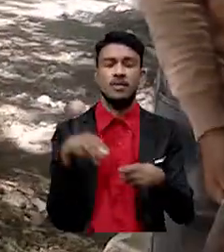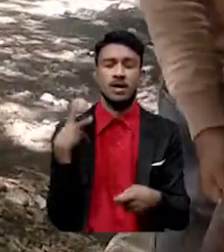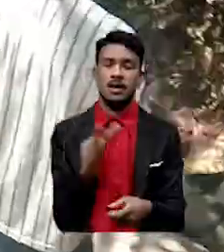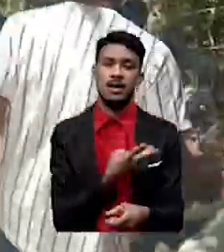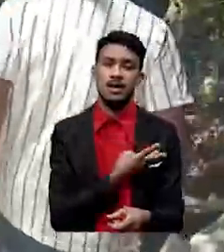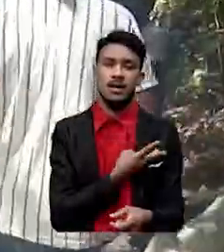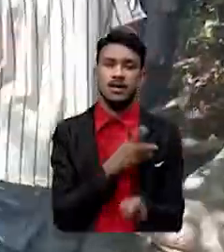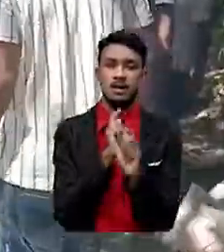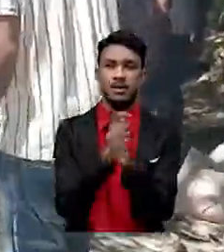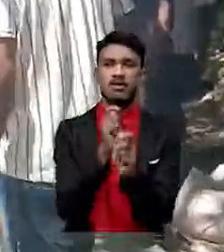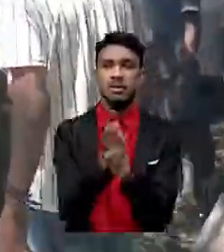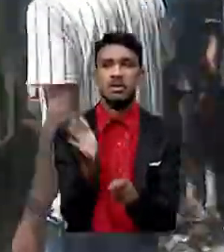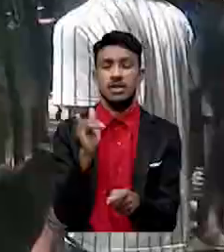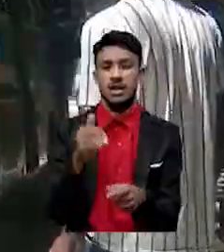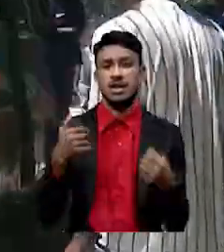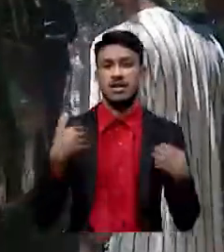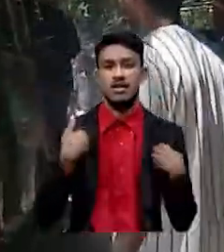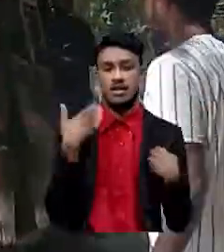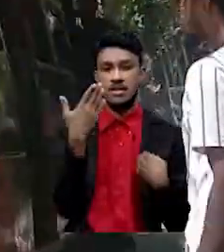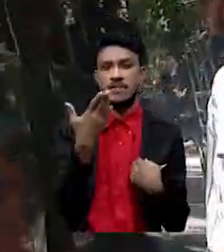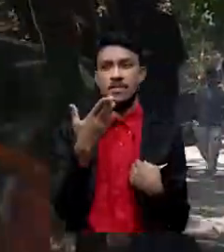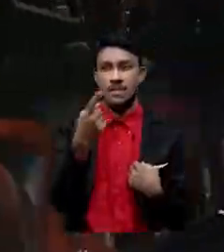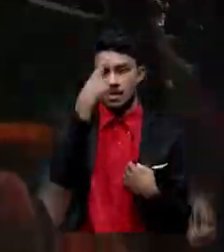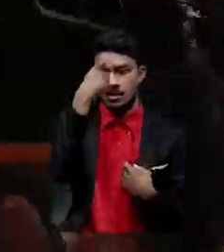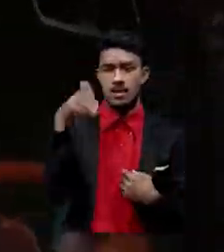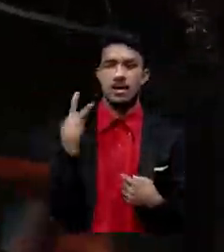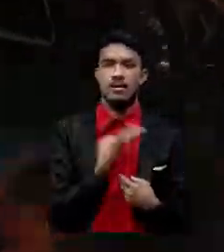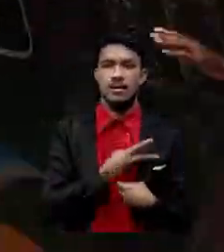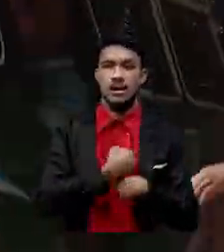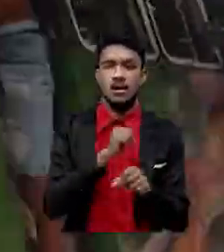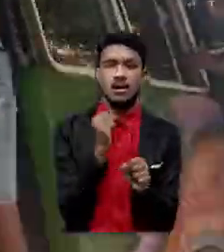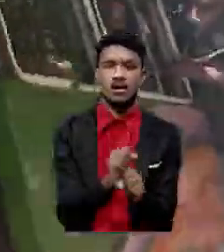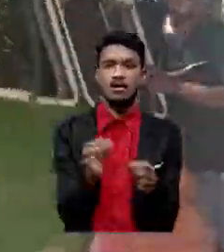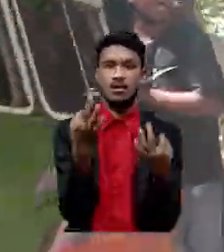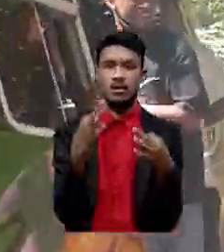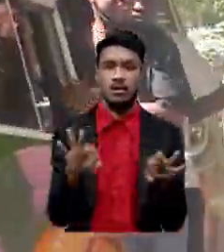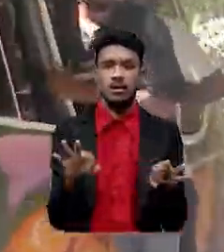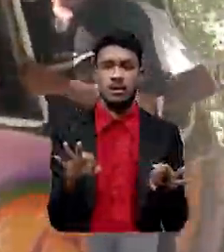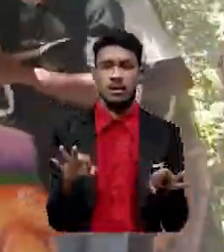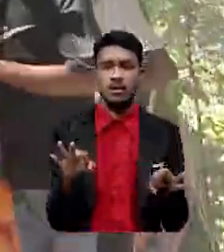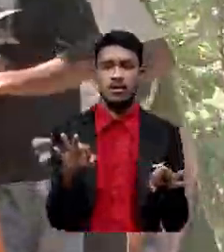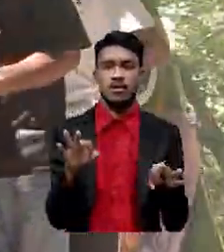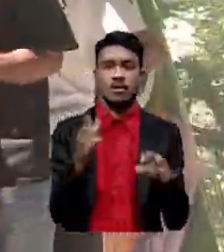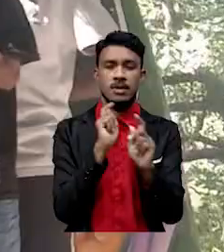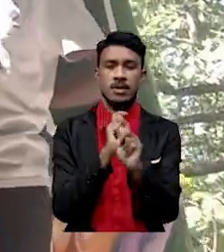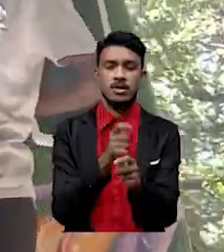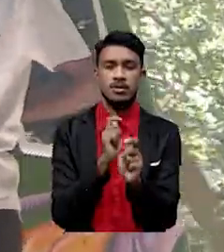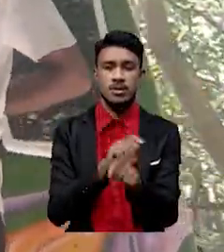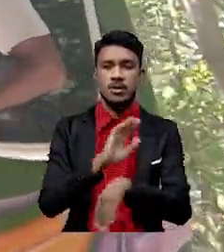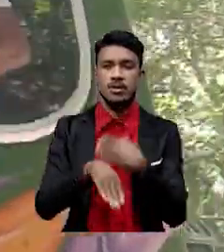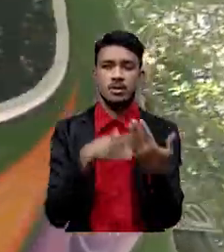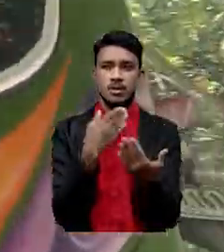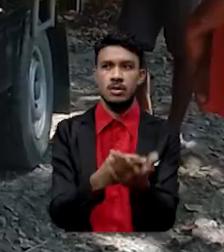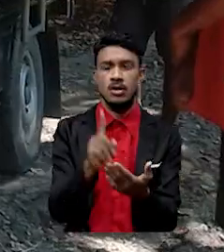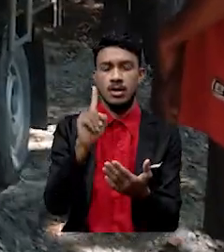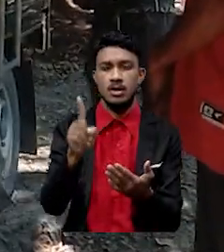sirne iya area dene tandane ami halona kontribusaun ba iya itanya transport sirah hotu kada transport ida